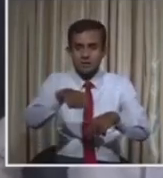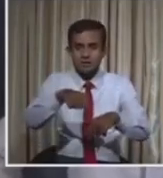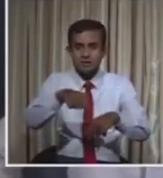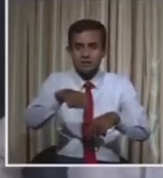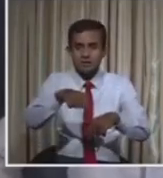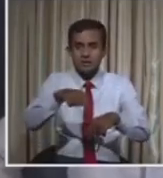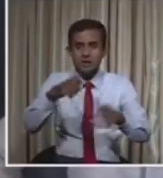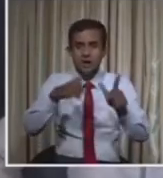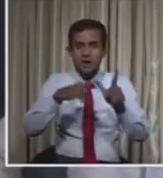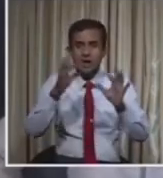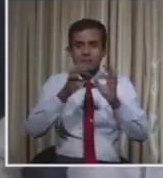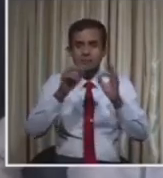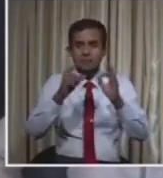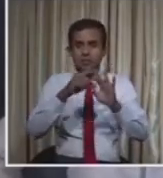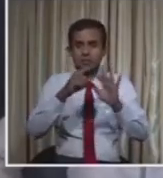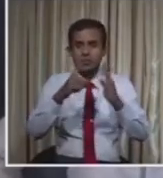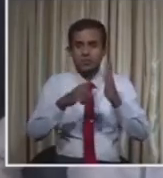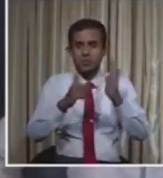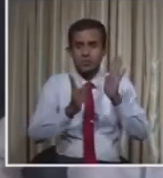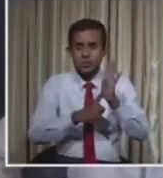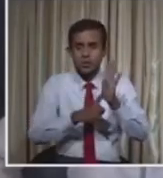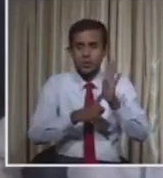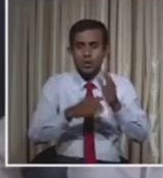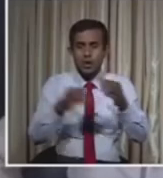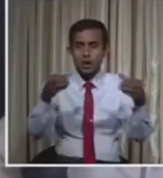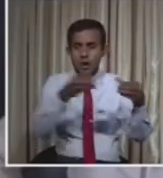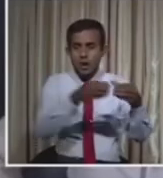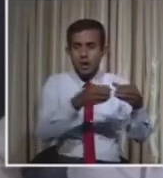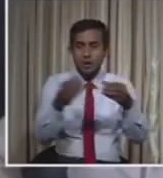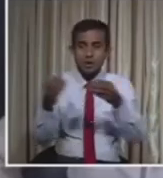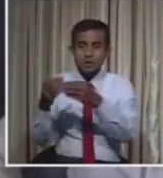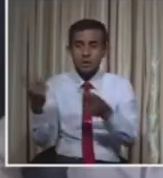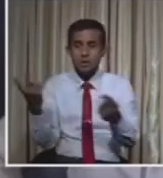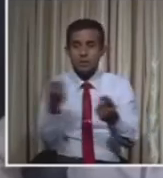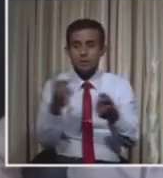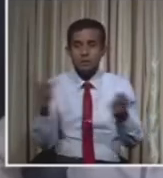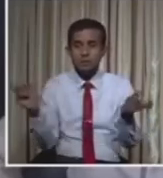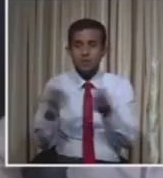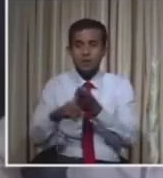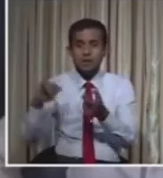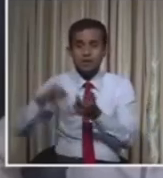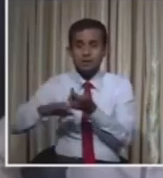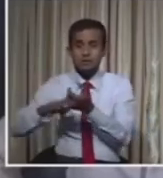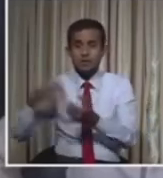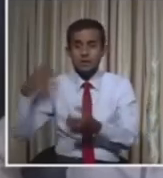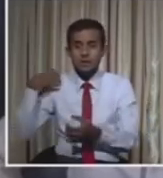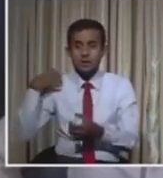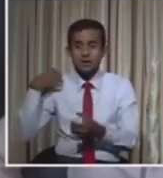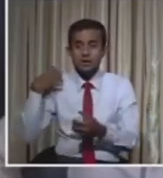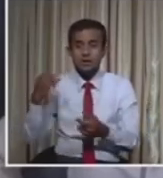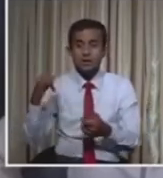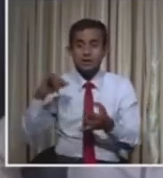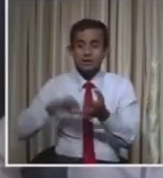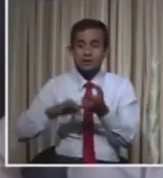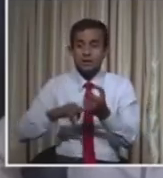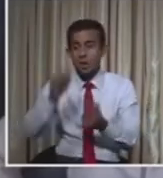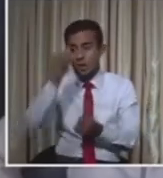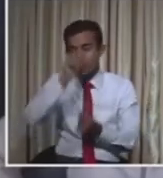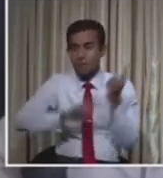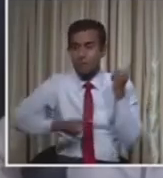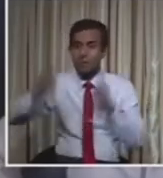ඉස්තියාද් අබ්දුල් සුන්නකුල් වල් ජමාත් පාර්ශවයත් අතර ගැටුමක් ඇති වෙනවා සාරා නෂීම්. ඇති වෙලා සාරා නෂීම් පැනලා යනවා